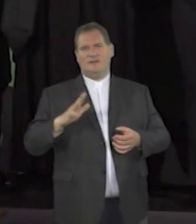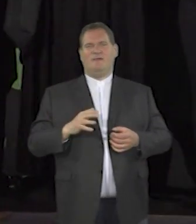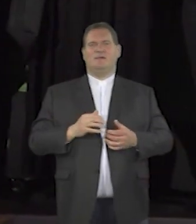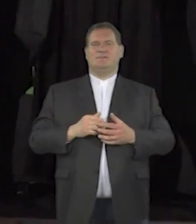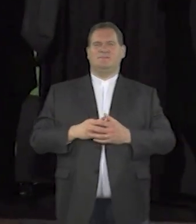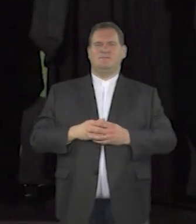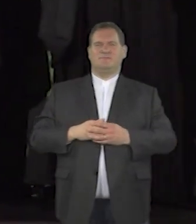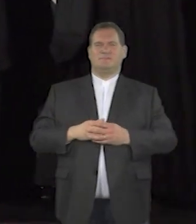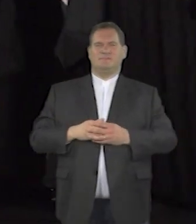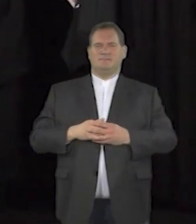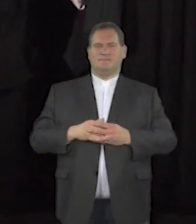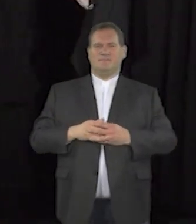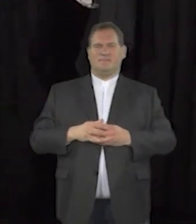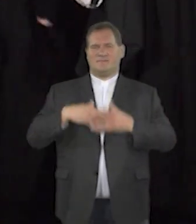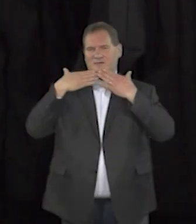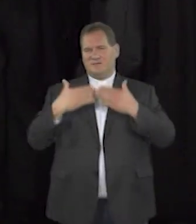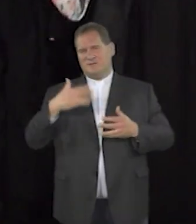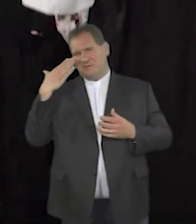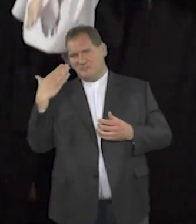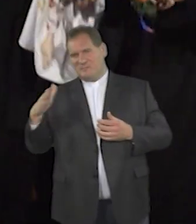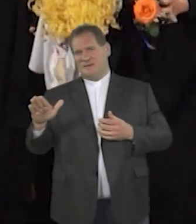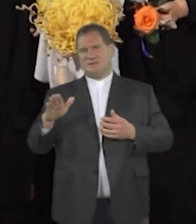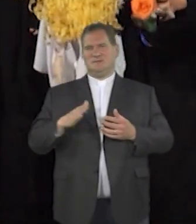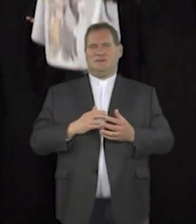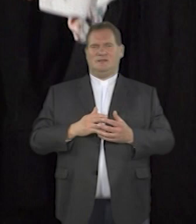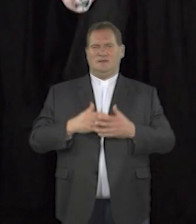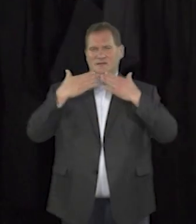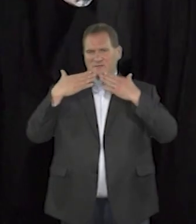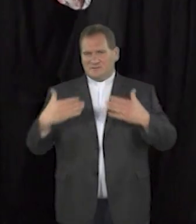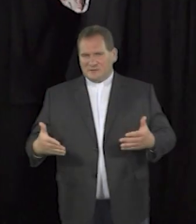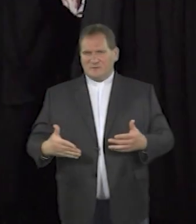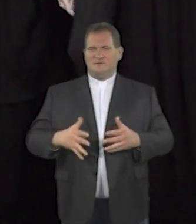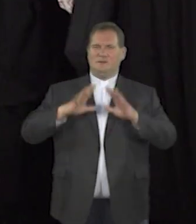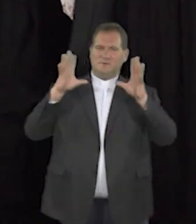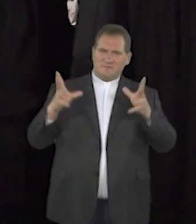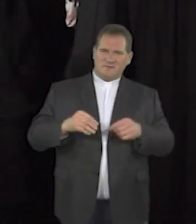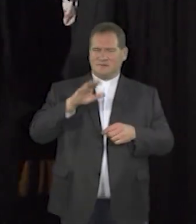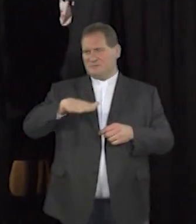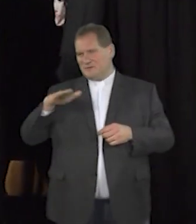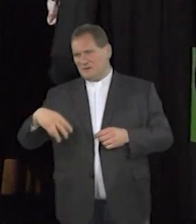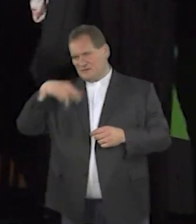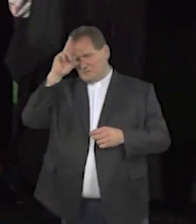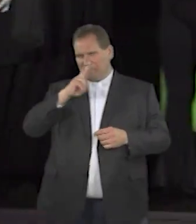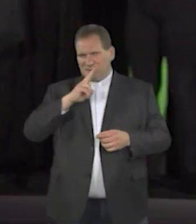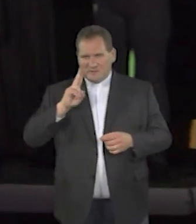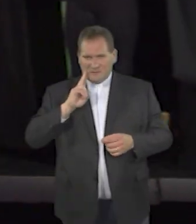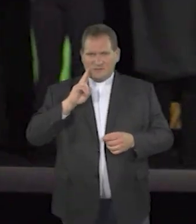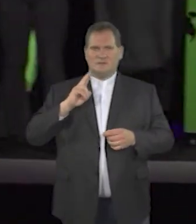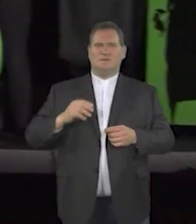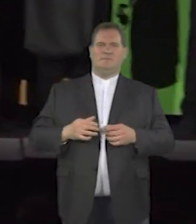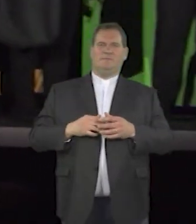dziękuję. Dziękuję bardzo wszystkim aktorom. Dziękuję bardzo dzieciom, rodzicom.